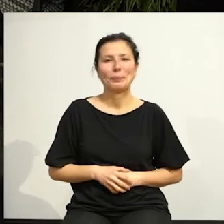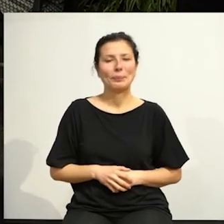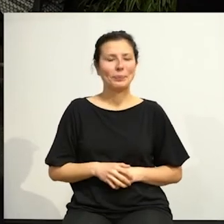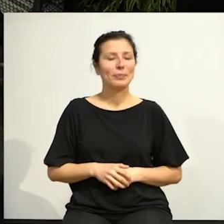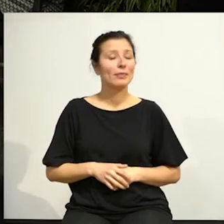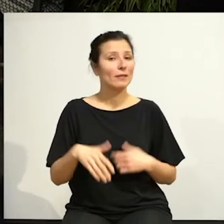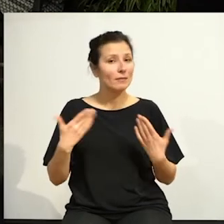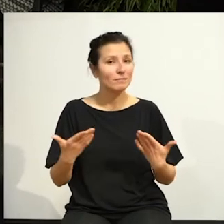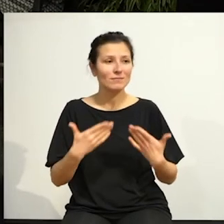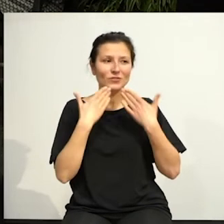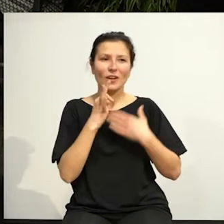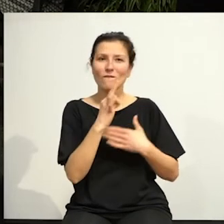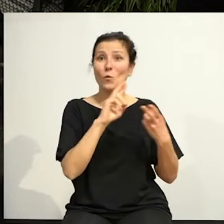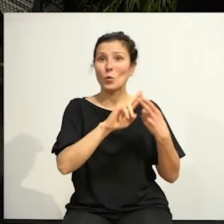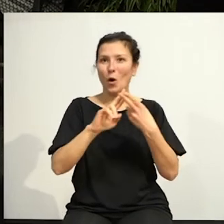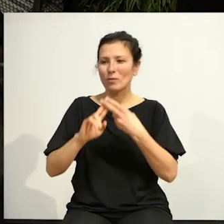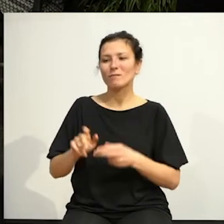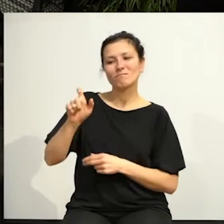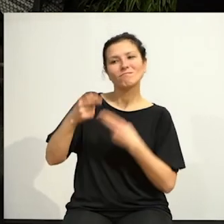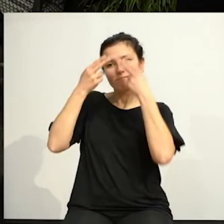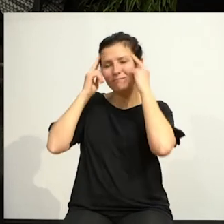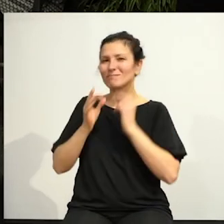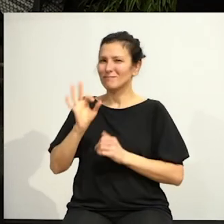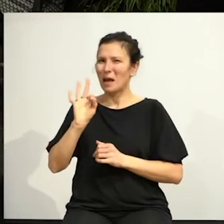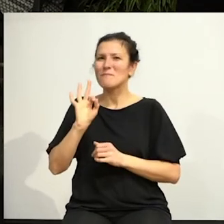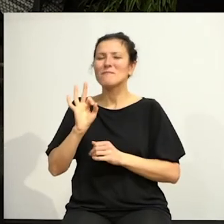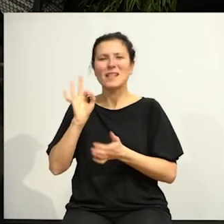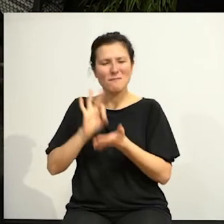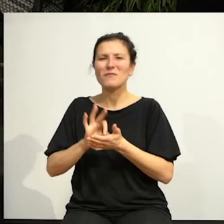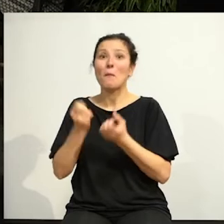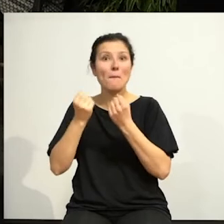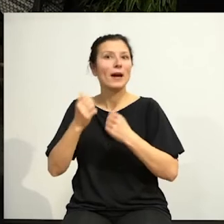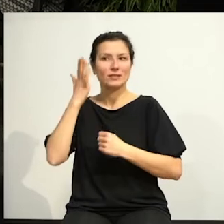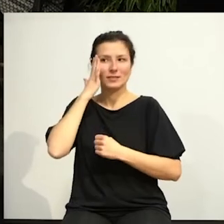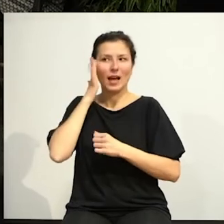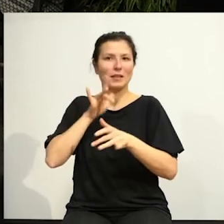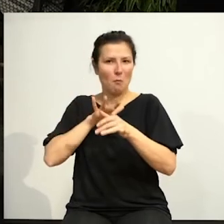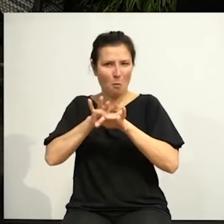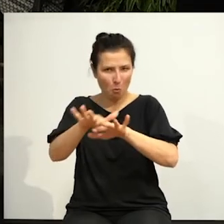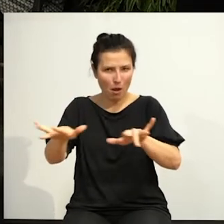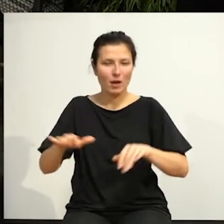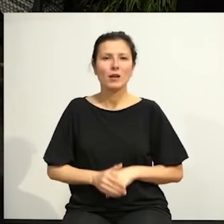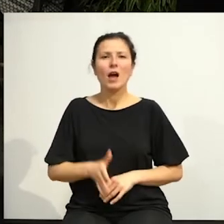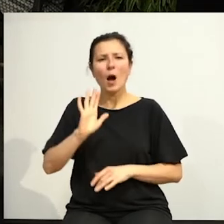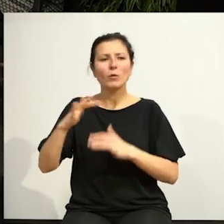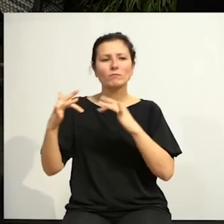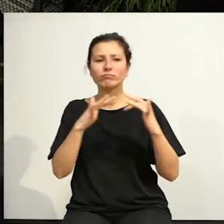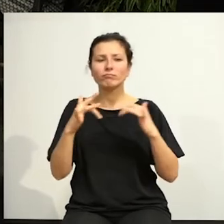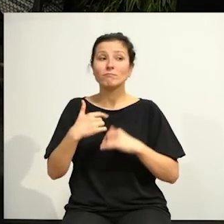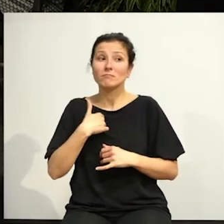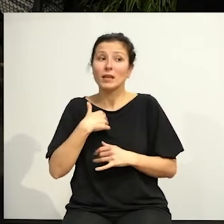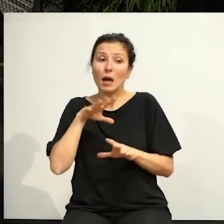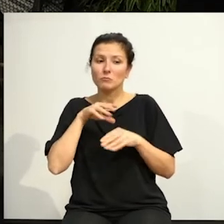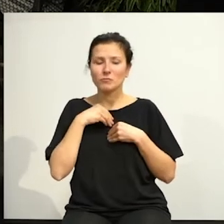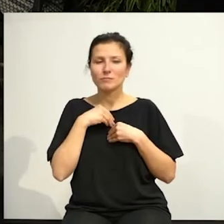Chociażby poprzez jej kontakty Norwid z pewnością wypłynął bardziej, chociaż co do później tej relacji, Ja założyłam, że na pewno